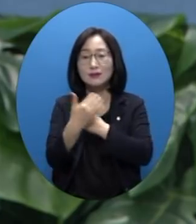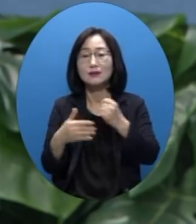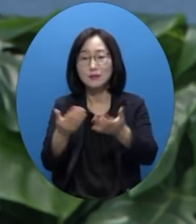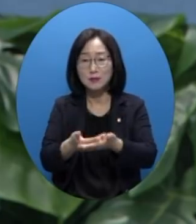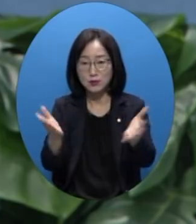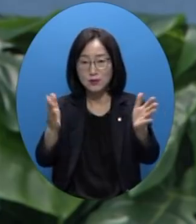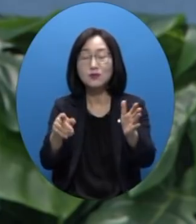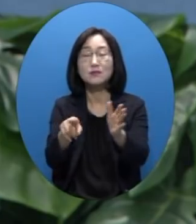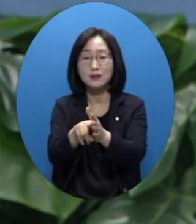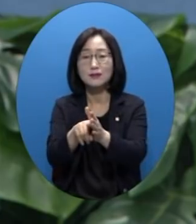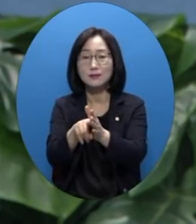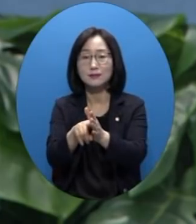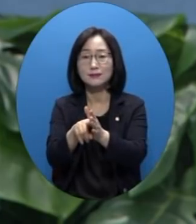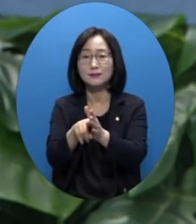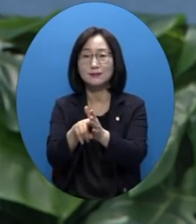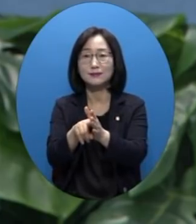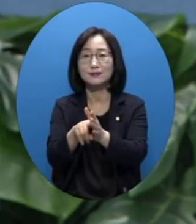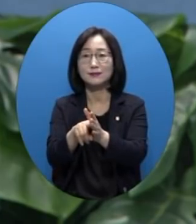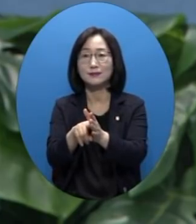베풀어 주시는 것입니다.